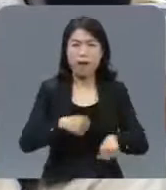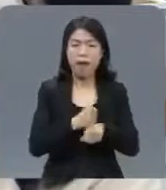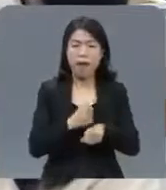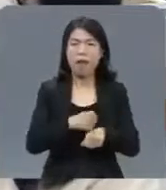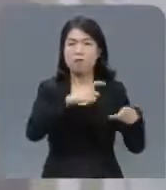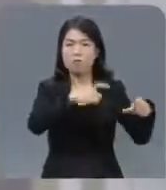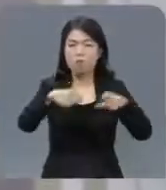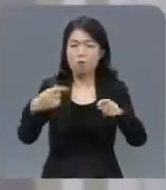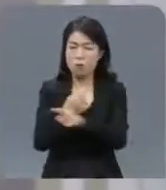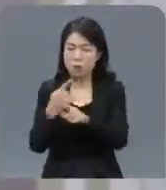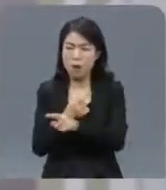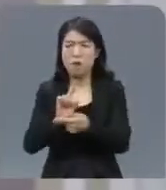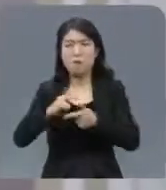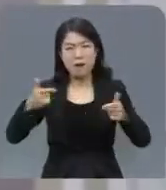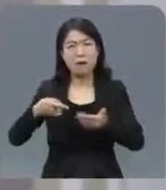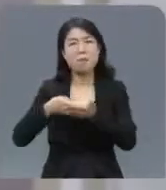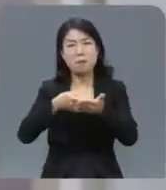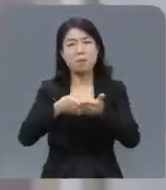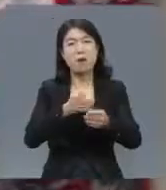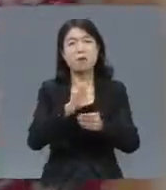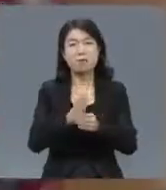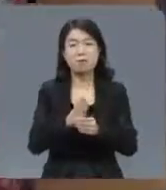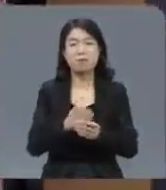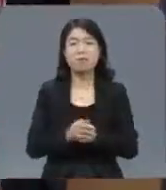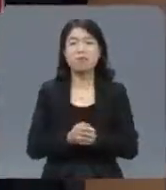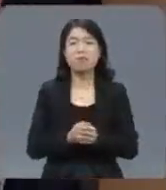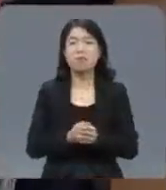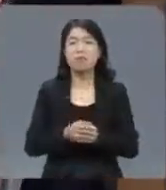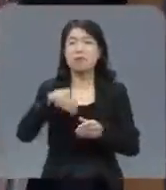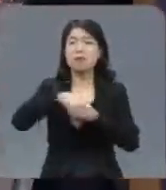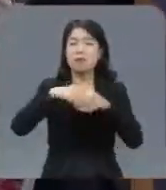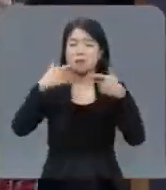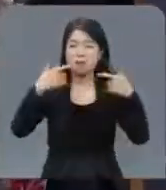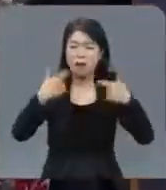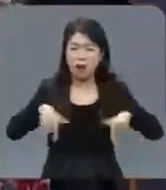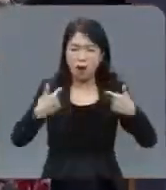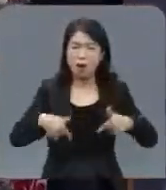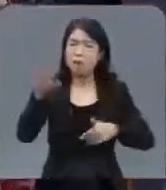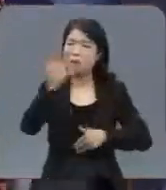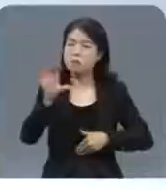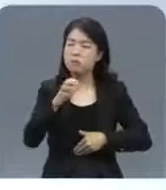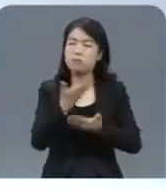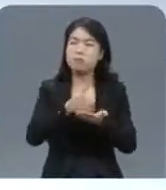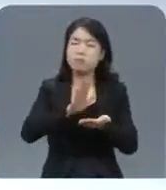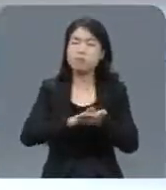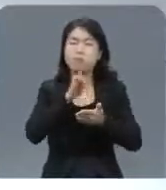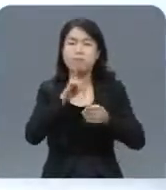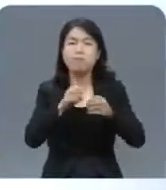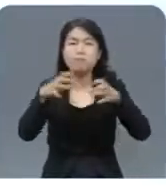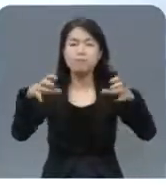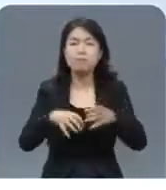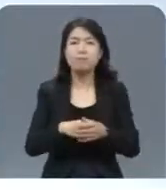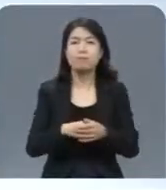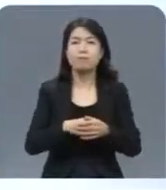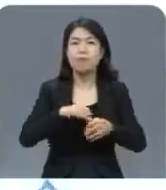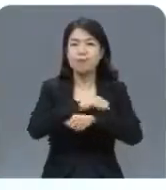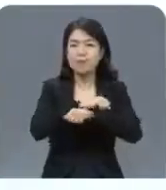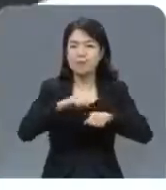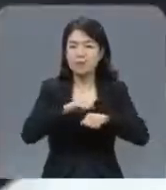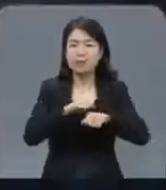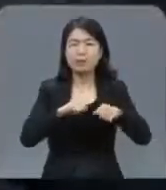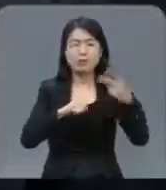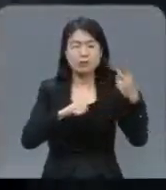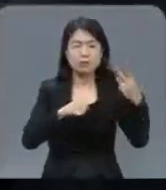다양한 대안이 제시되고 있습니다 지방선거 마다 반복되는 개혁의 목소리에 거대 양당 과 국회가 답을